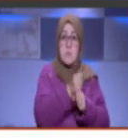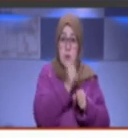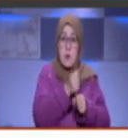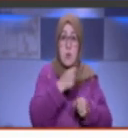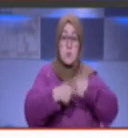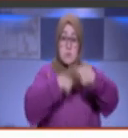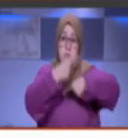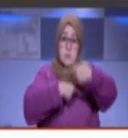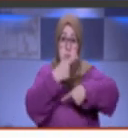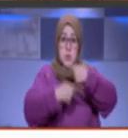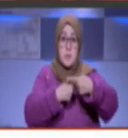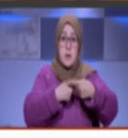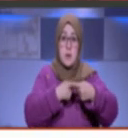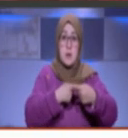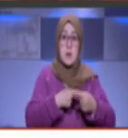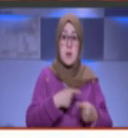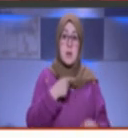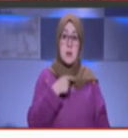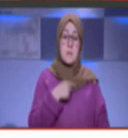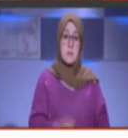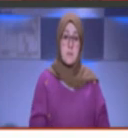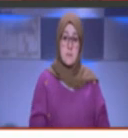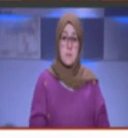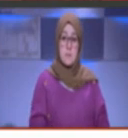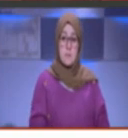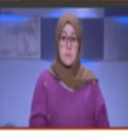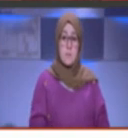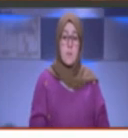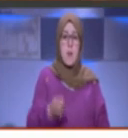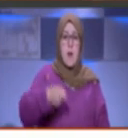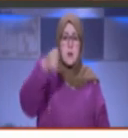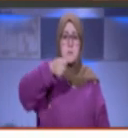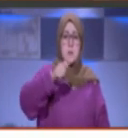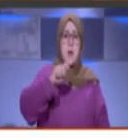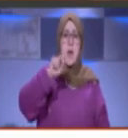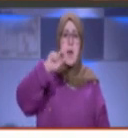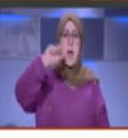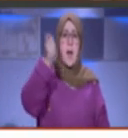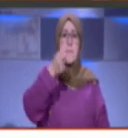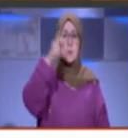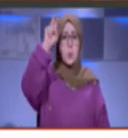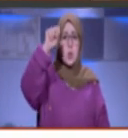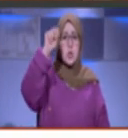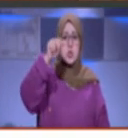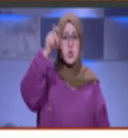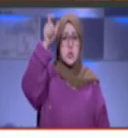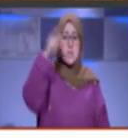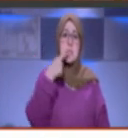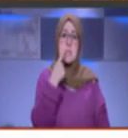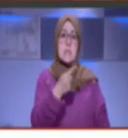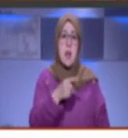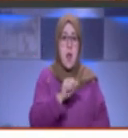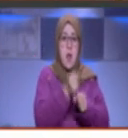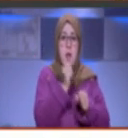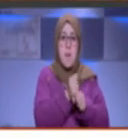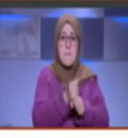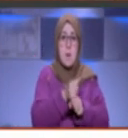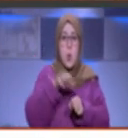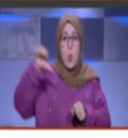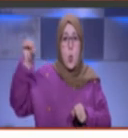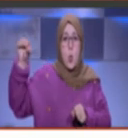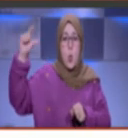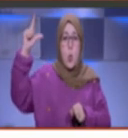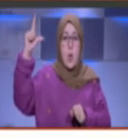المحلية. لأكثر من 25 عاماً يعمل وليد هنا بأحد مصانع طباعة مواد